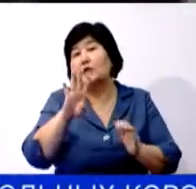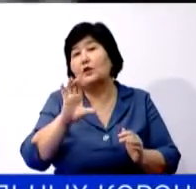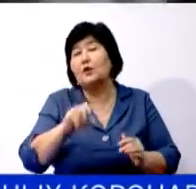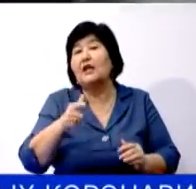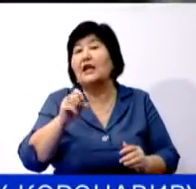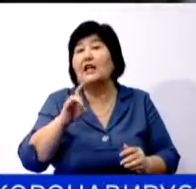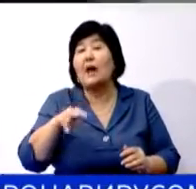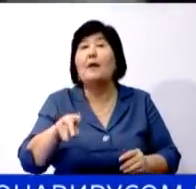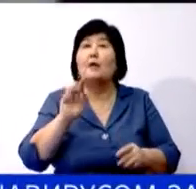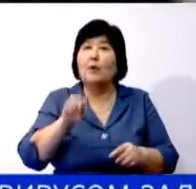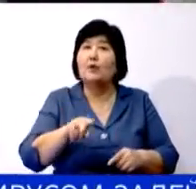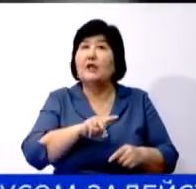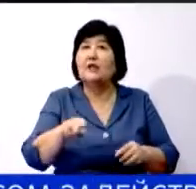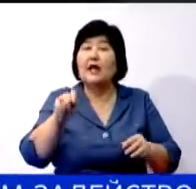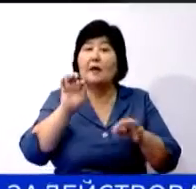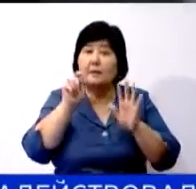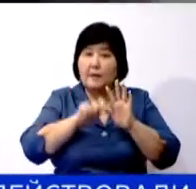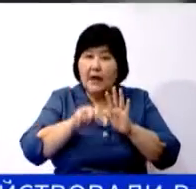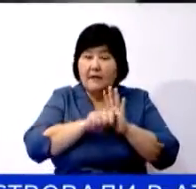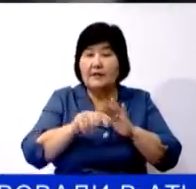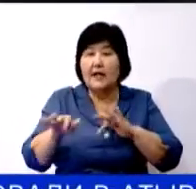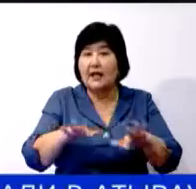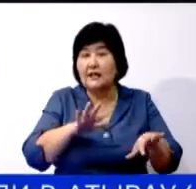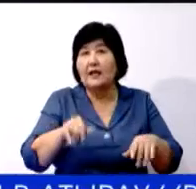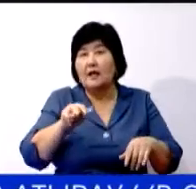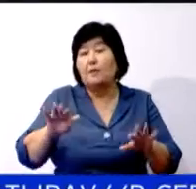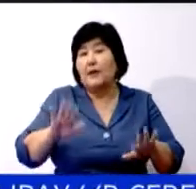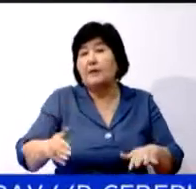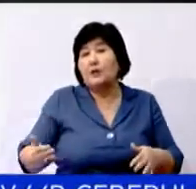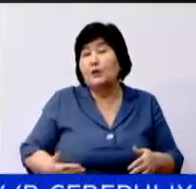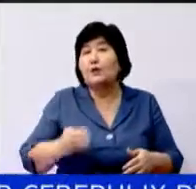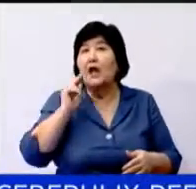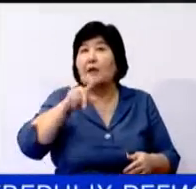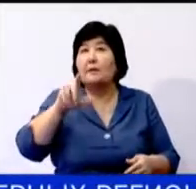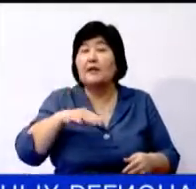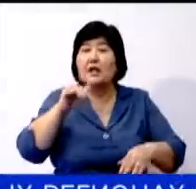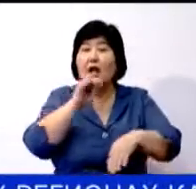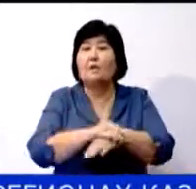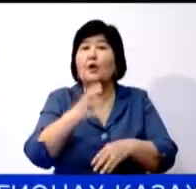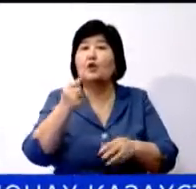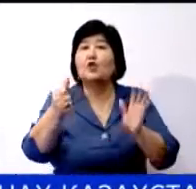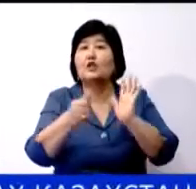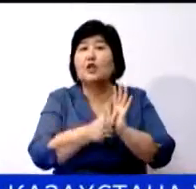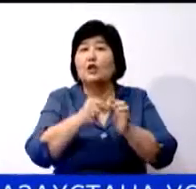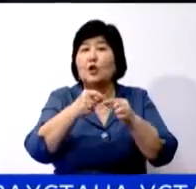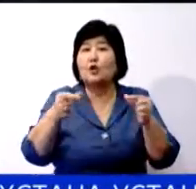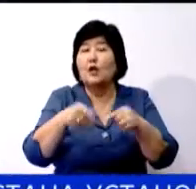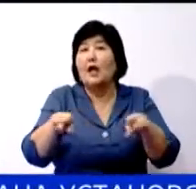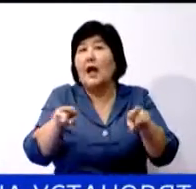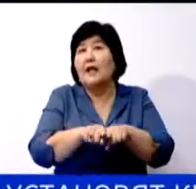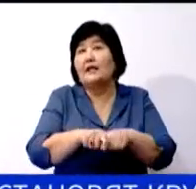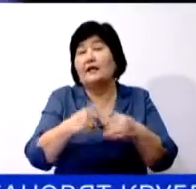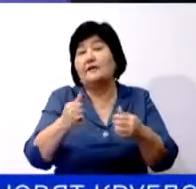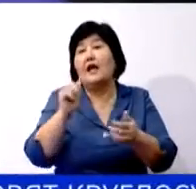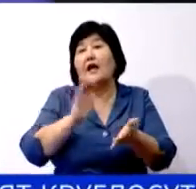15,74 граммов. Кроме того, в ходе проведения следственных действий по месту жительства подозреваемым были обнаружены еще 6 штук аналогичных